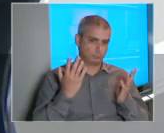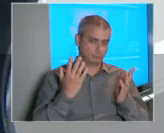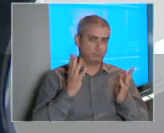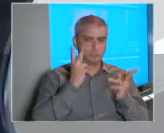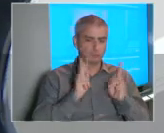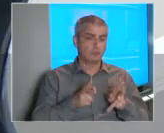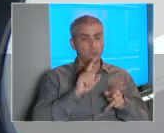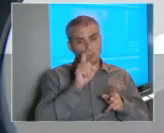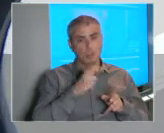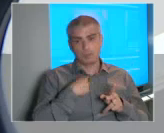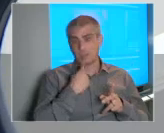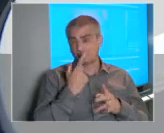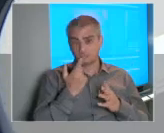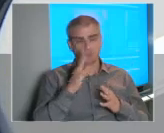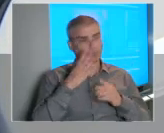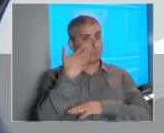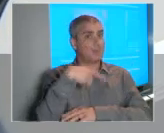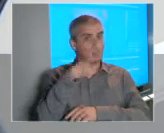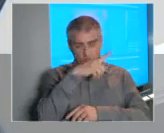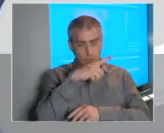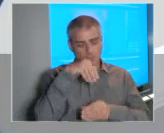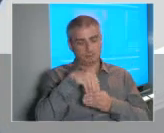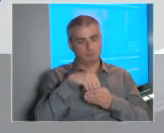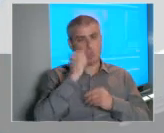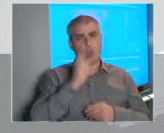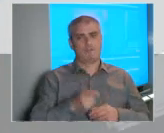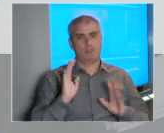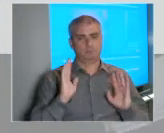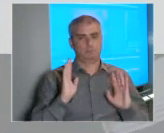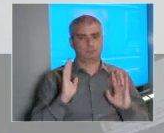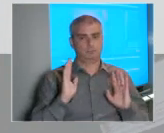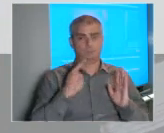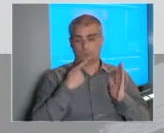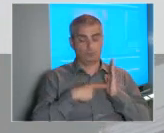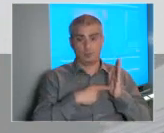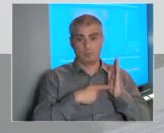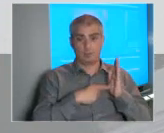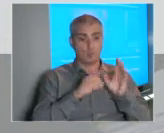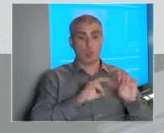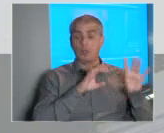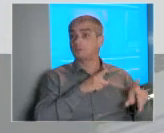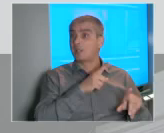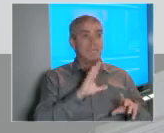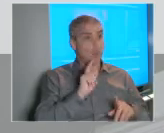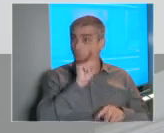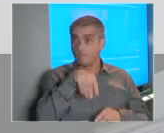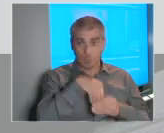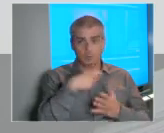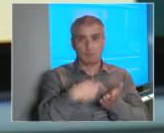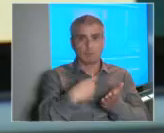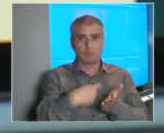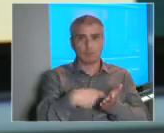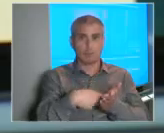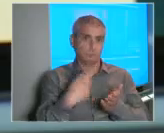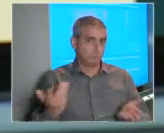מה שאפשר. אולי אני אגיד בסוגריים, יש מדינות שבהן ההצבעה היא חובה. כך לדוגמה, באוסטרליה אתה מקבל כנס אם אתה לא